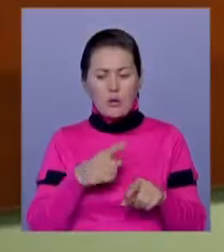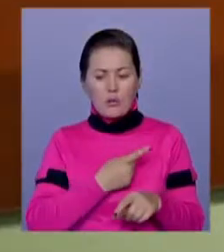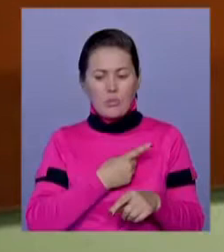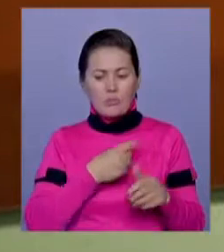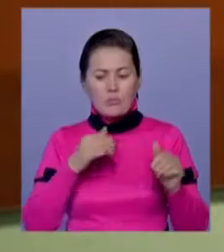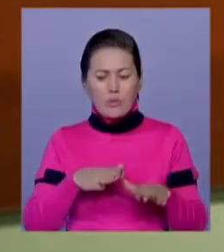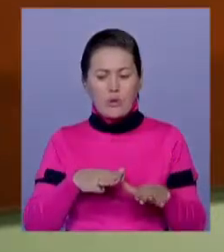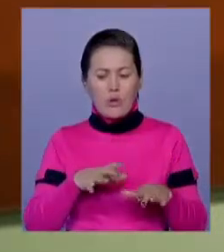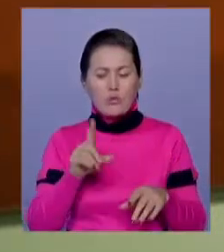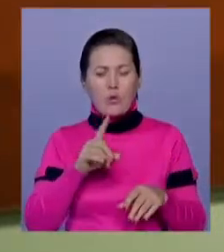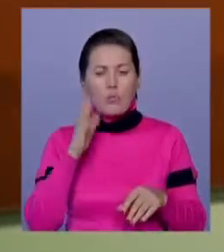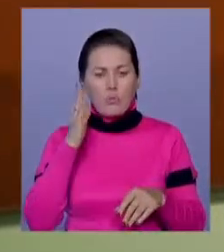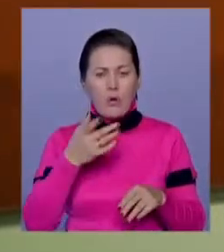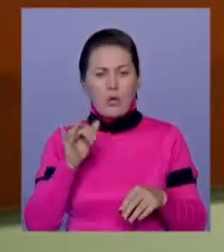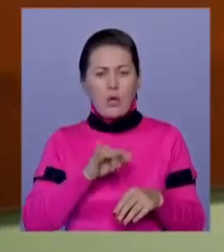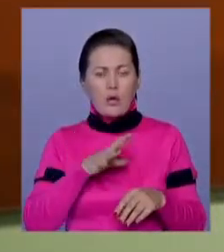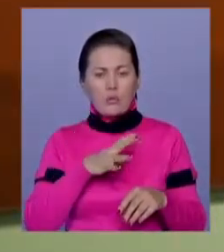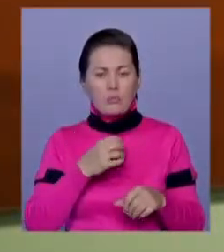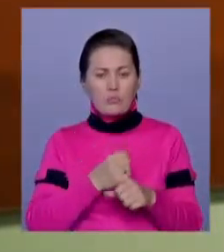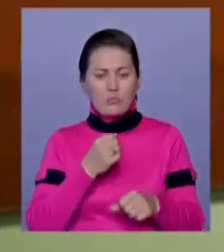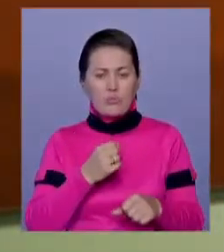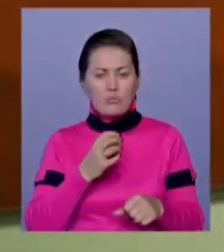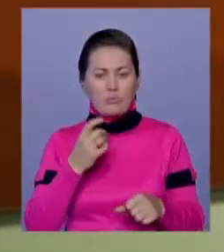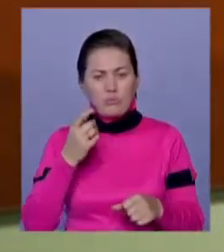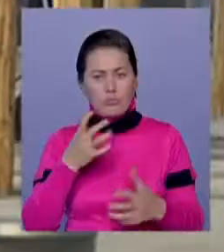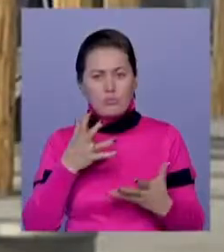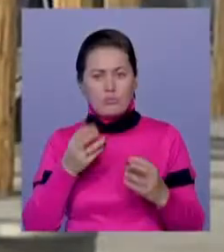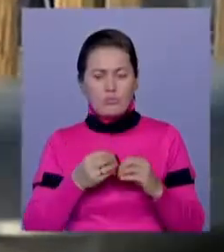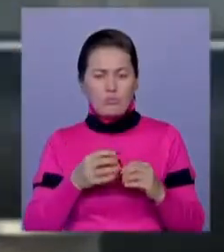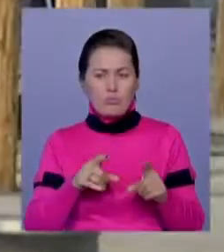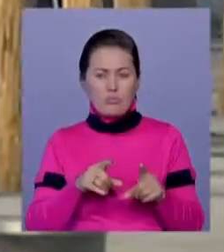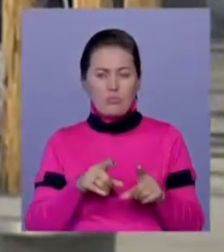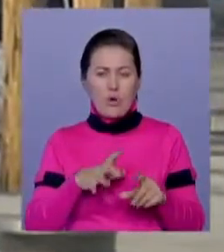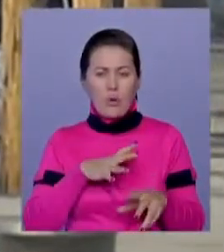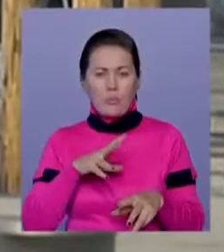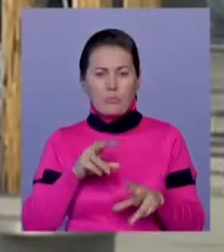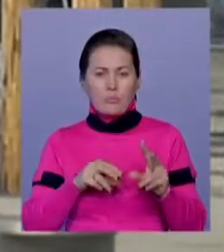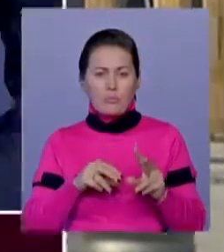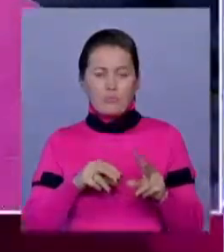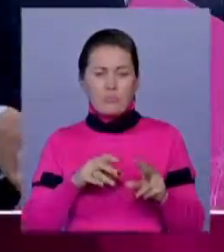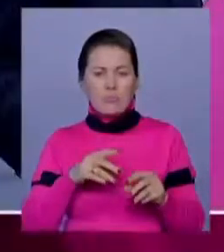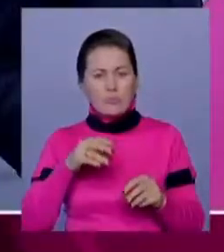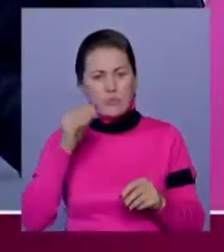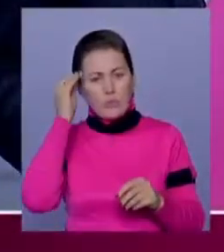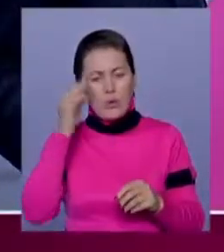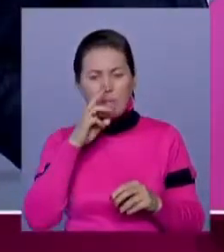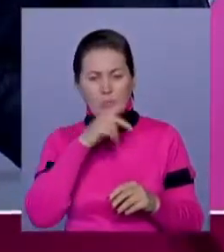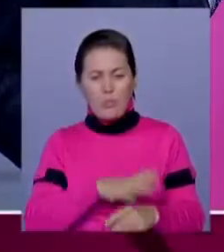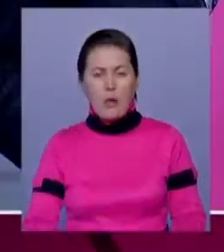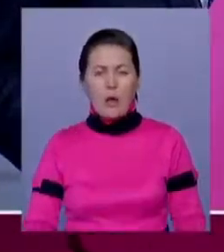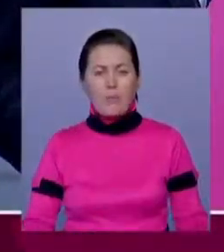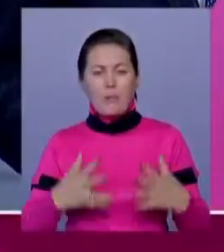өзі шешім қабылдаса не болады? Мұны қатыгездік деп есептеймін. Жасанды түсік жасатуды заңдастыруды